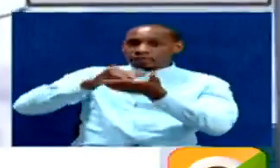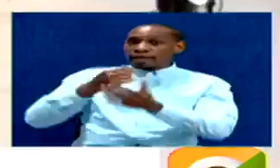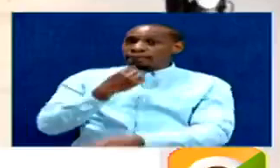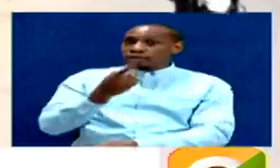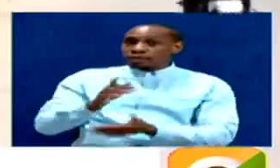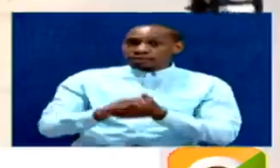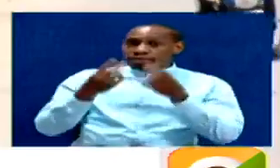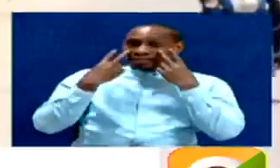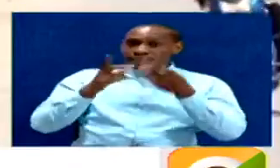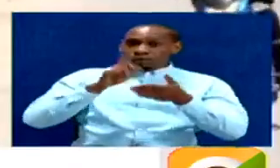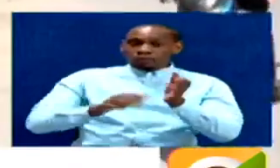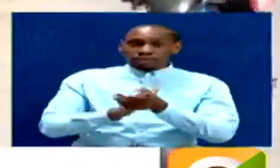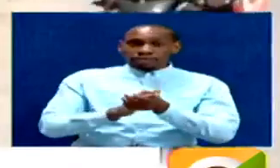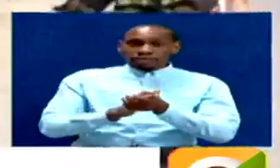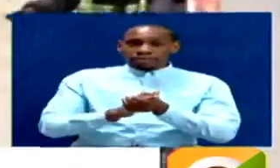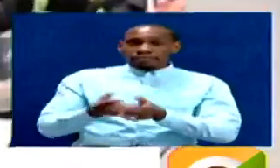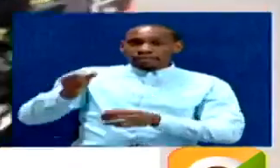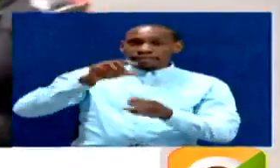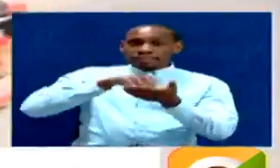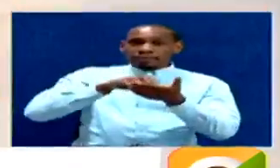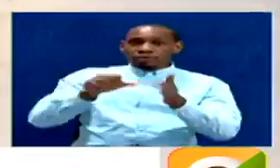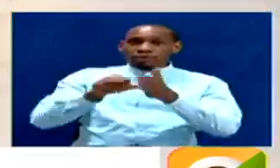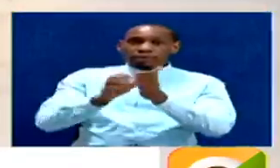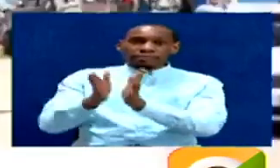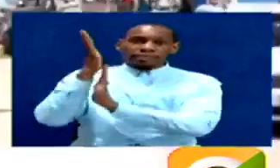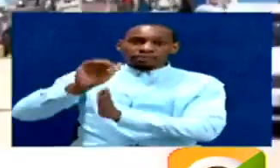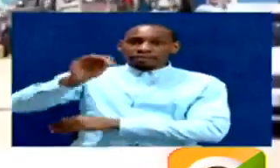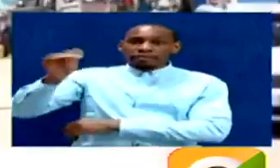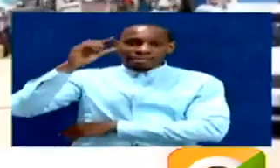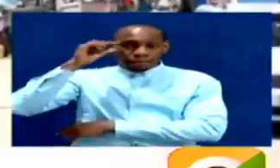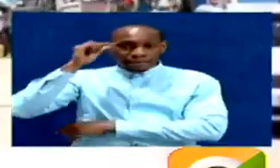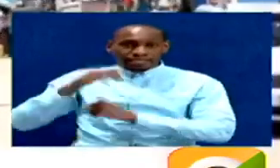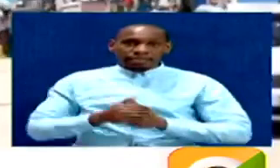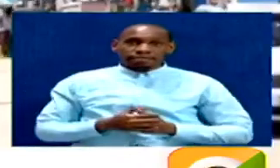Moi yameonekana kuongeza misururu ya matukio ya utovu wa usalama kaunti ya Mombasa.